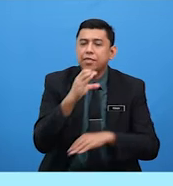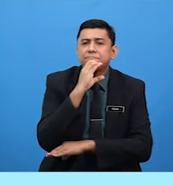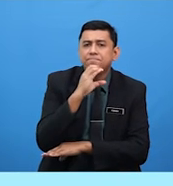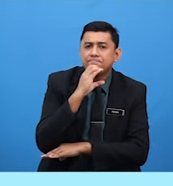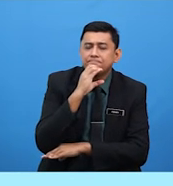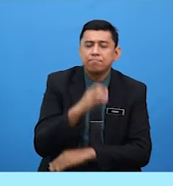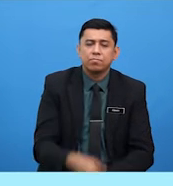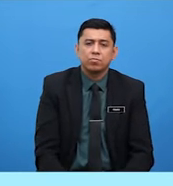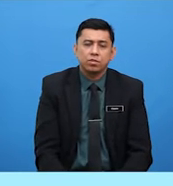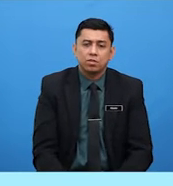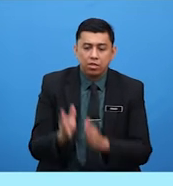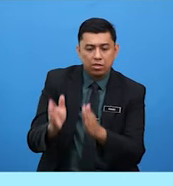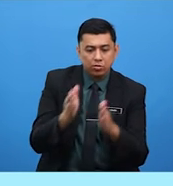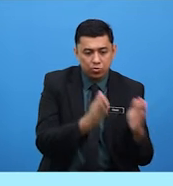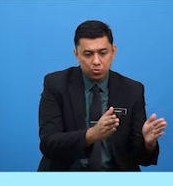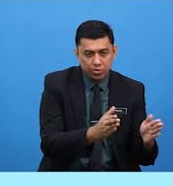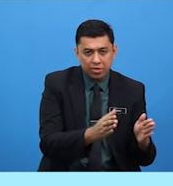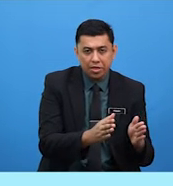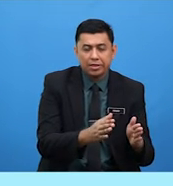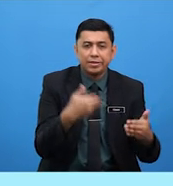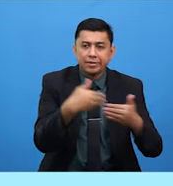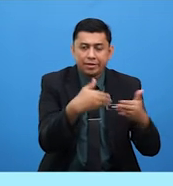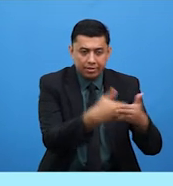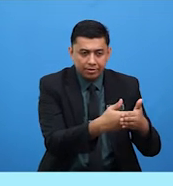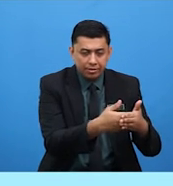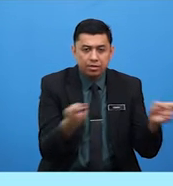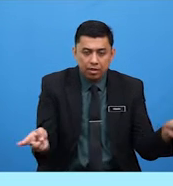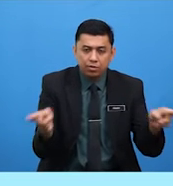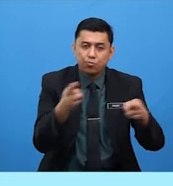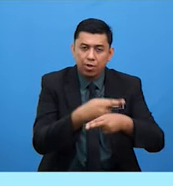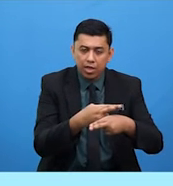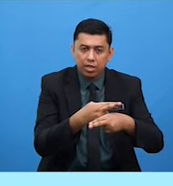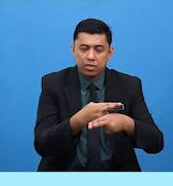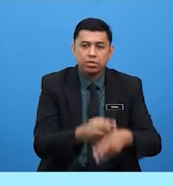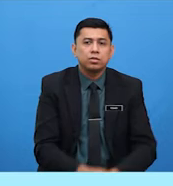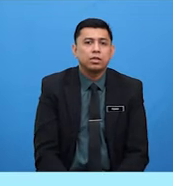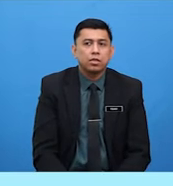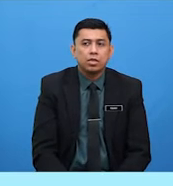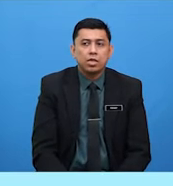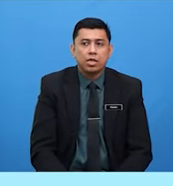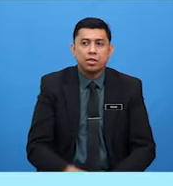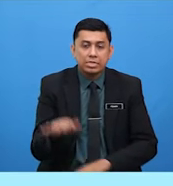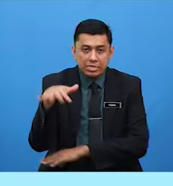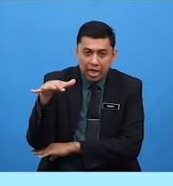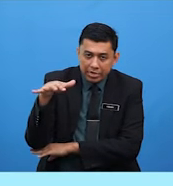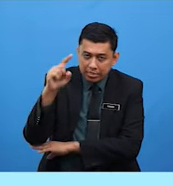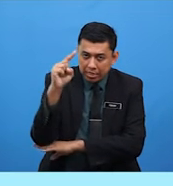Cecair mempunyai susunan zarah yang agak rapat dan ruang antara zarah-zarah yang sederhana.